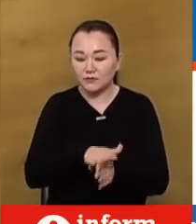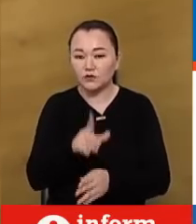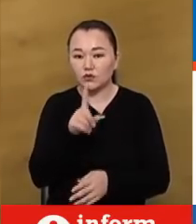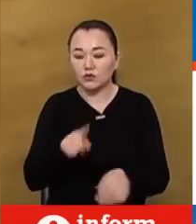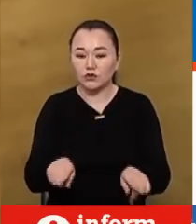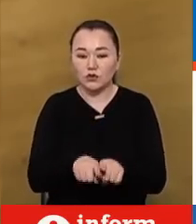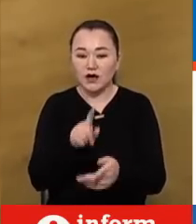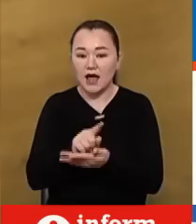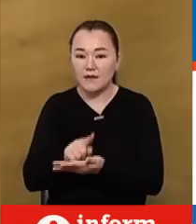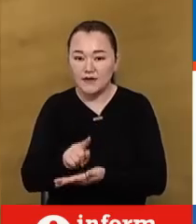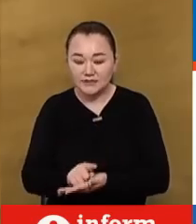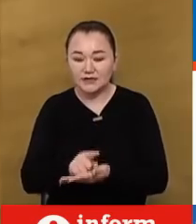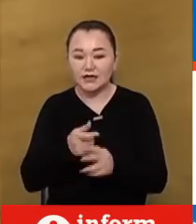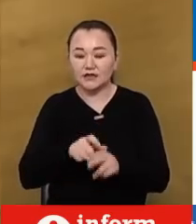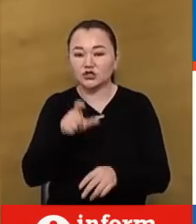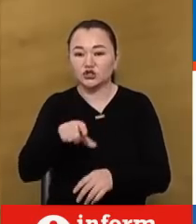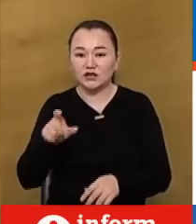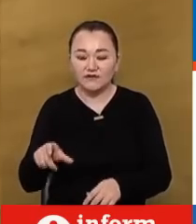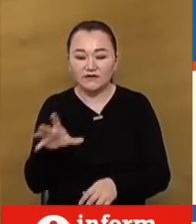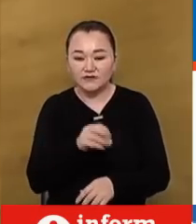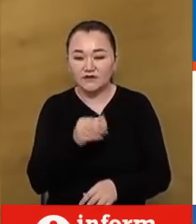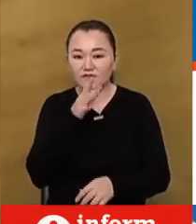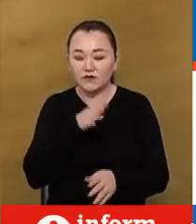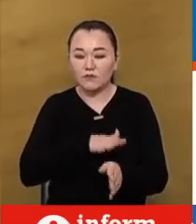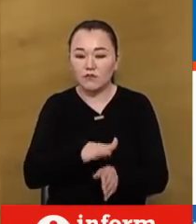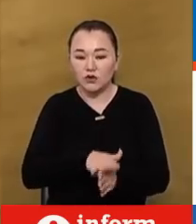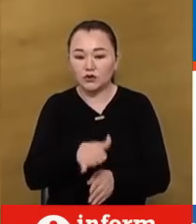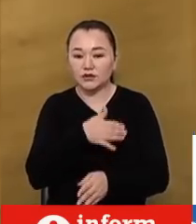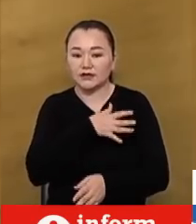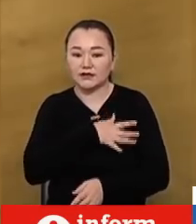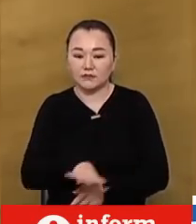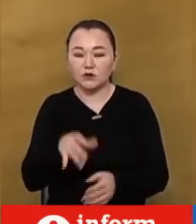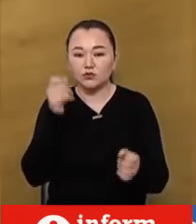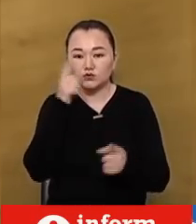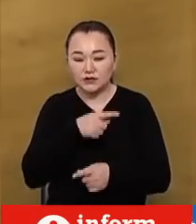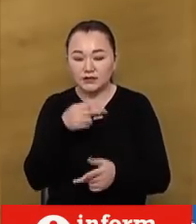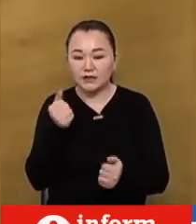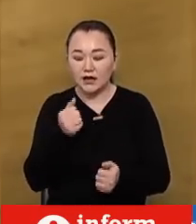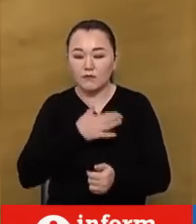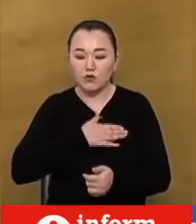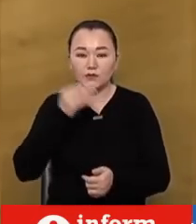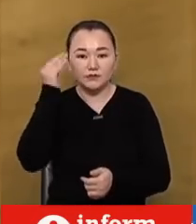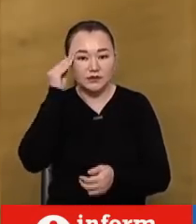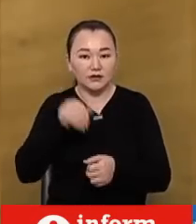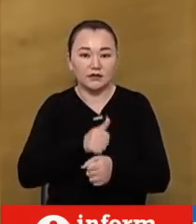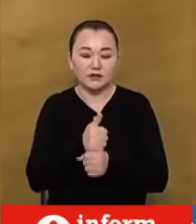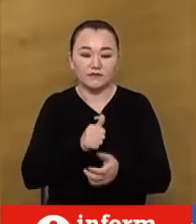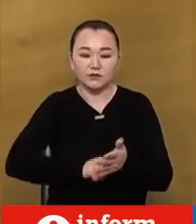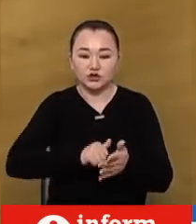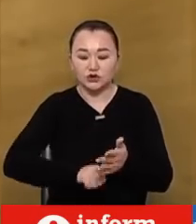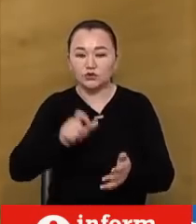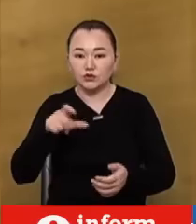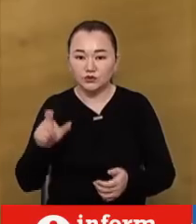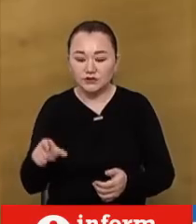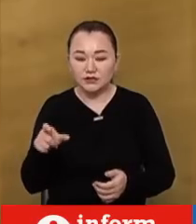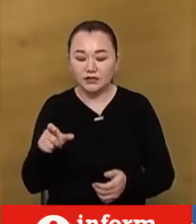бұндай міндеттемені аталған азаматтардың біразы орындамай отырғандығы белгілі. Біздің ойымызша оның басты себебі